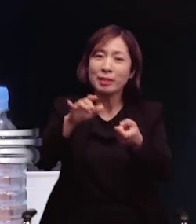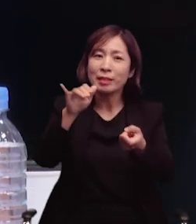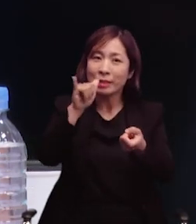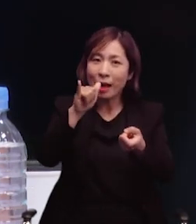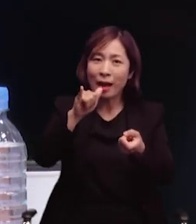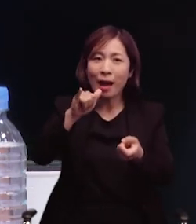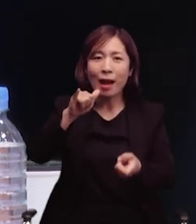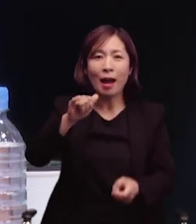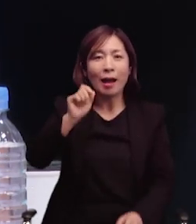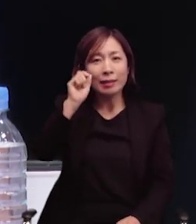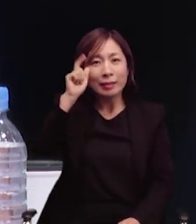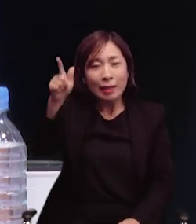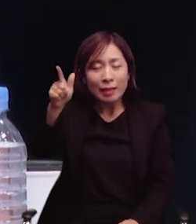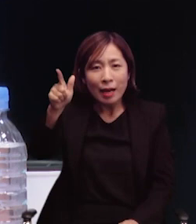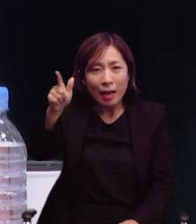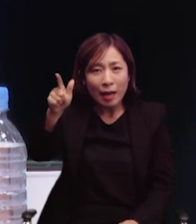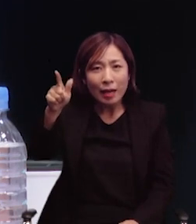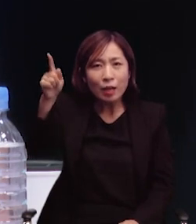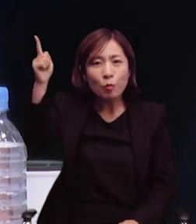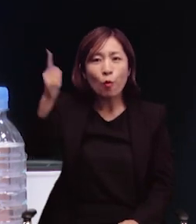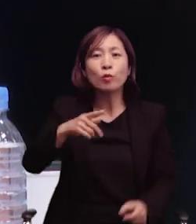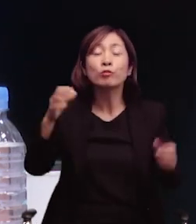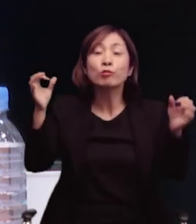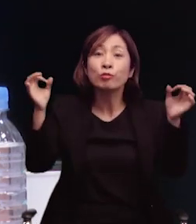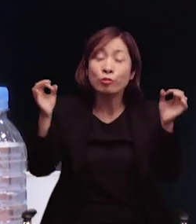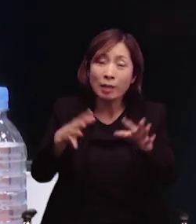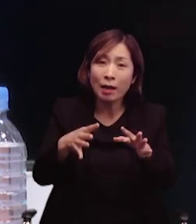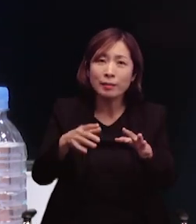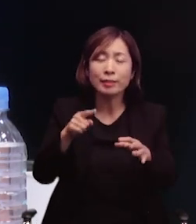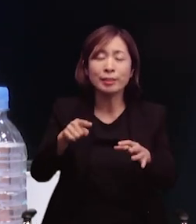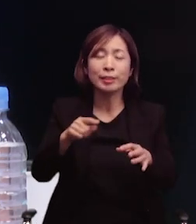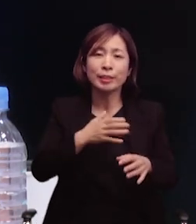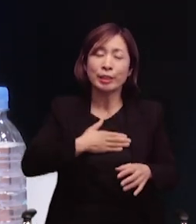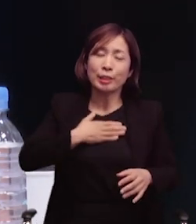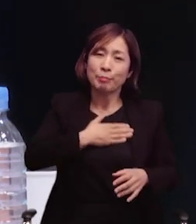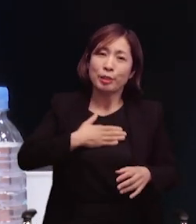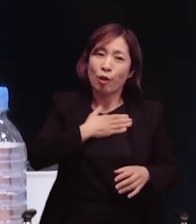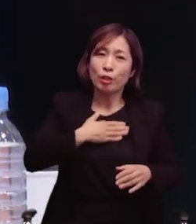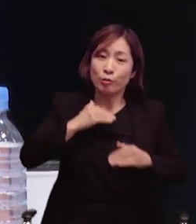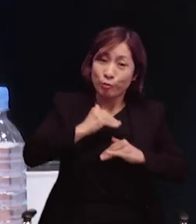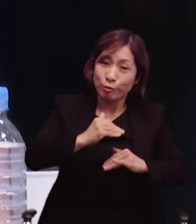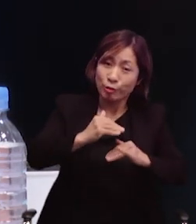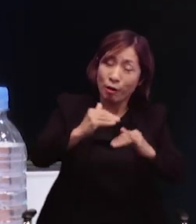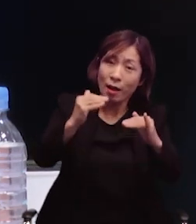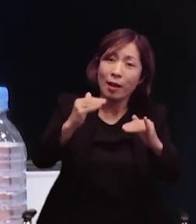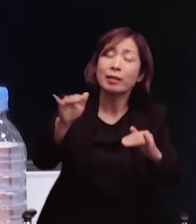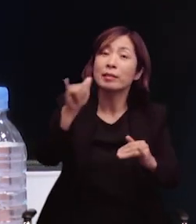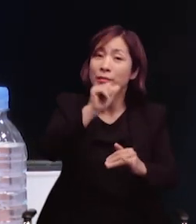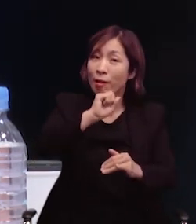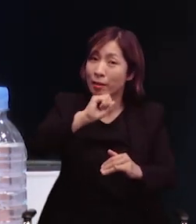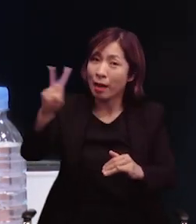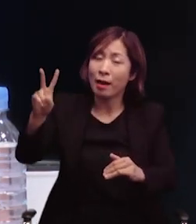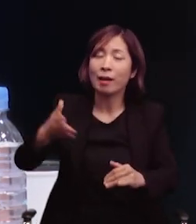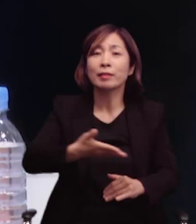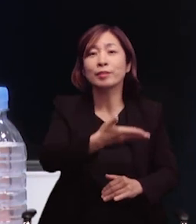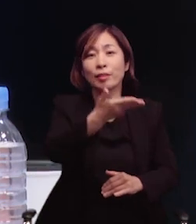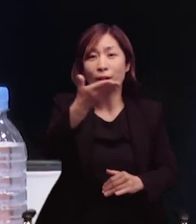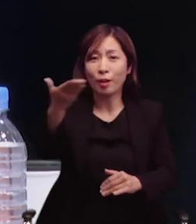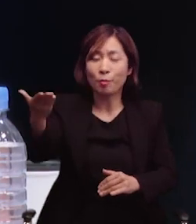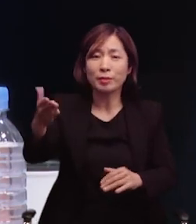깨달음이 온 는 순서 2 심리적인 순서 밭 있어야만 여러분이